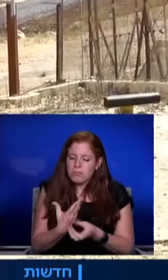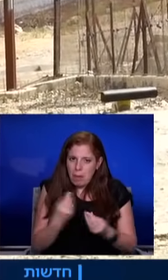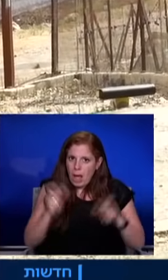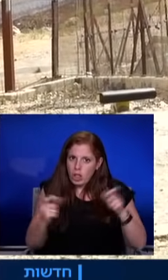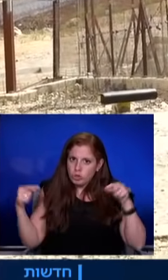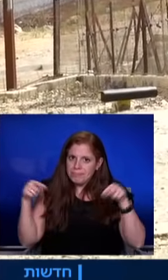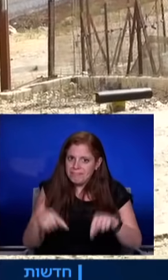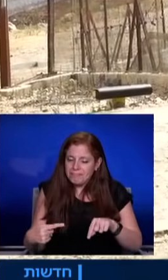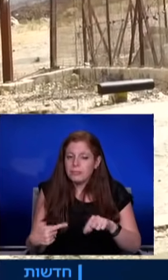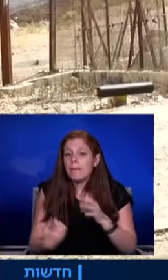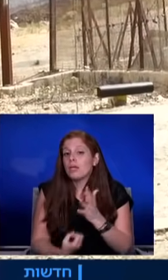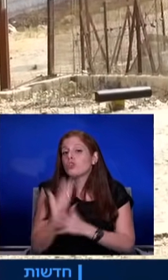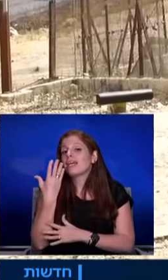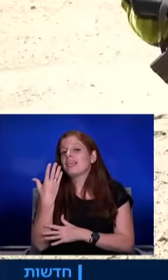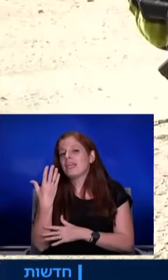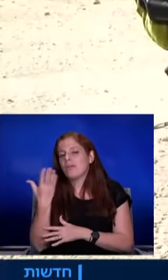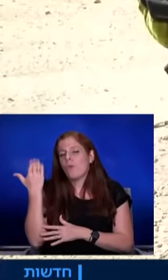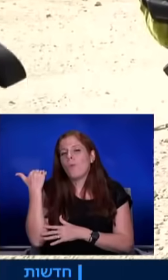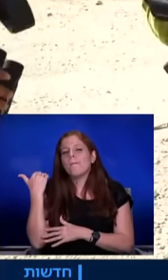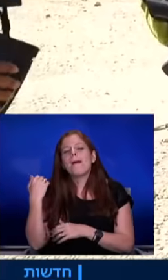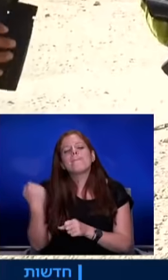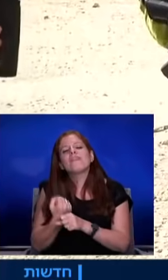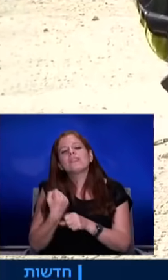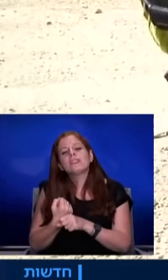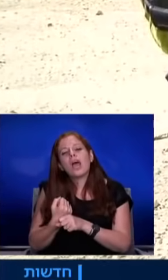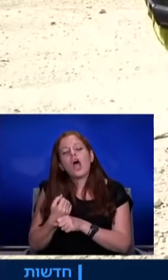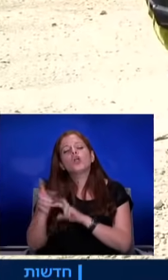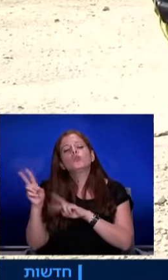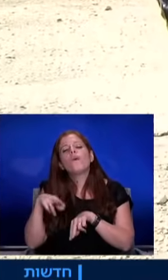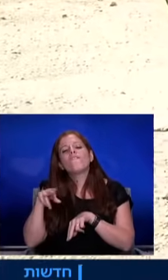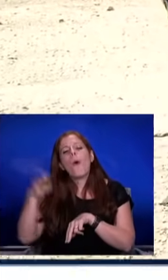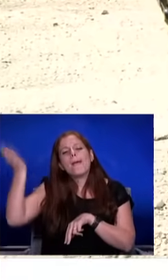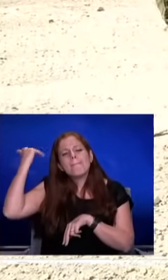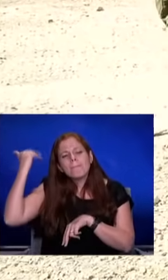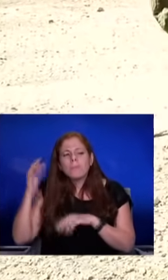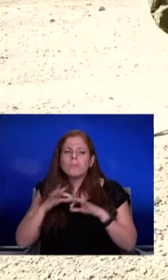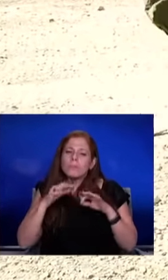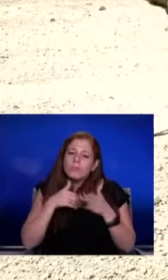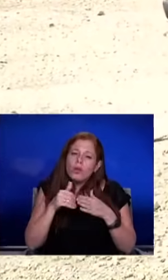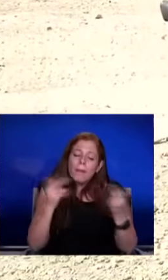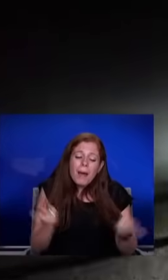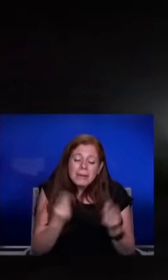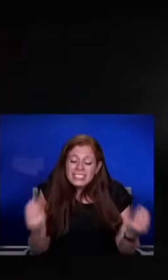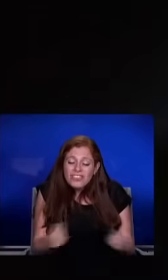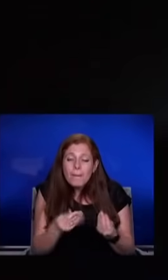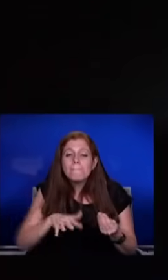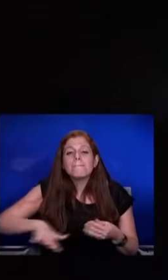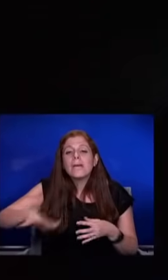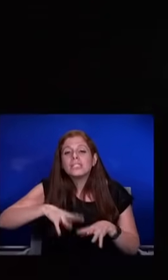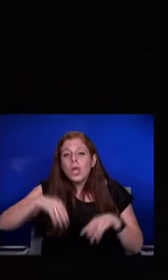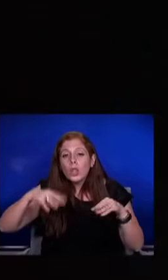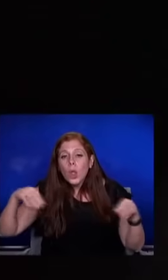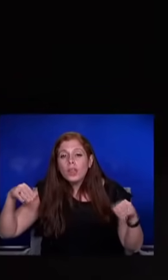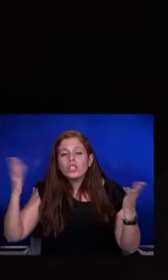מאז הוקמה במהלך מבצע שובו אחים, ממשיכים להתחקות אחרי עקבות וחפצים בשדות של